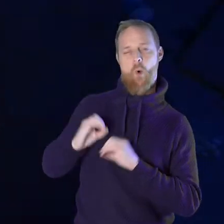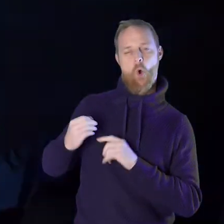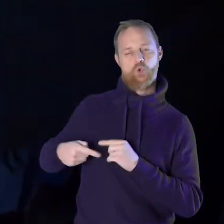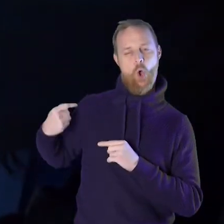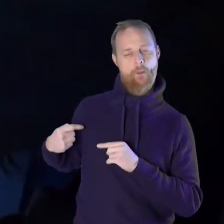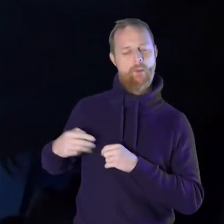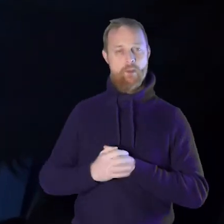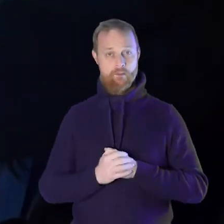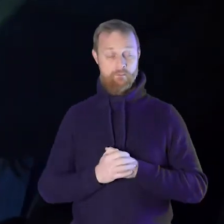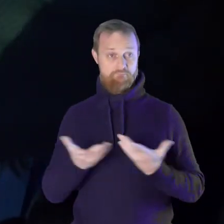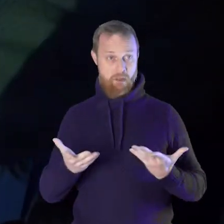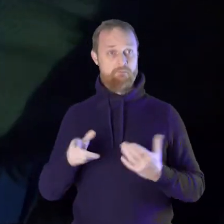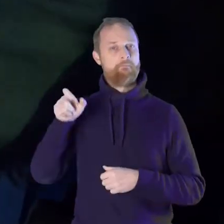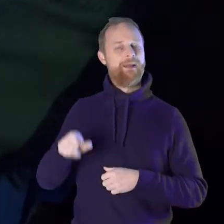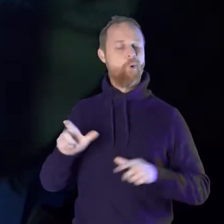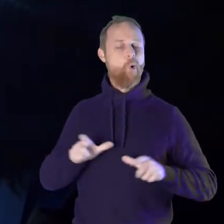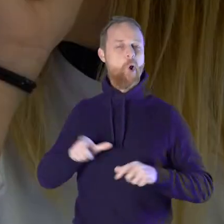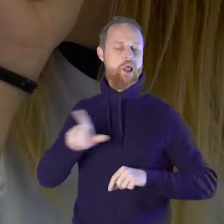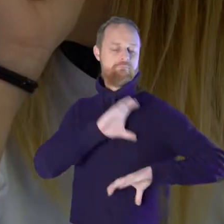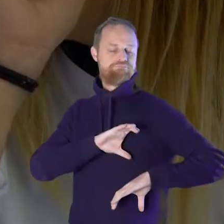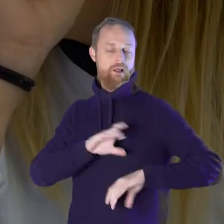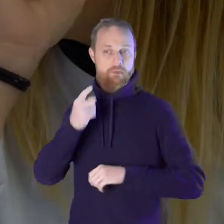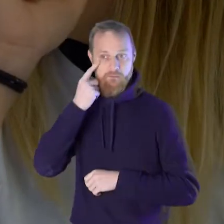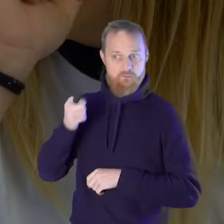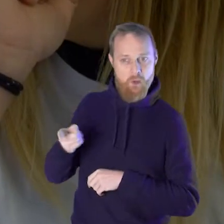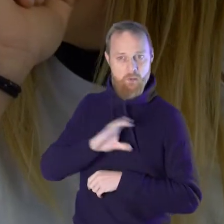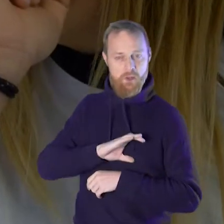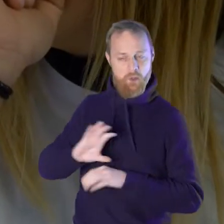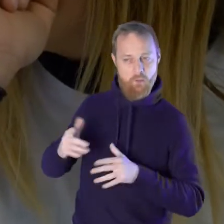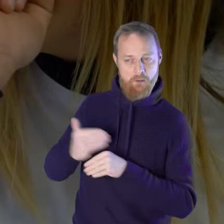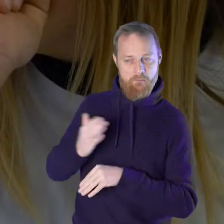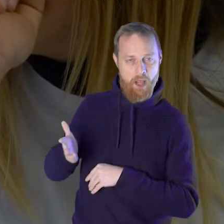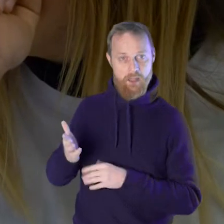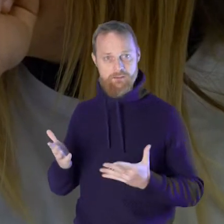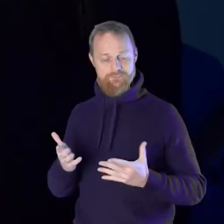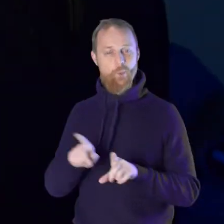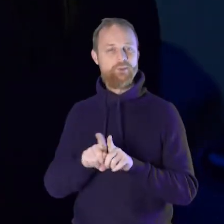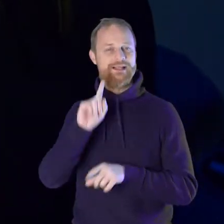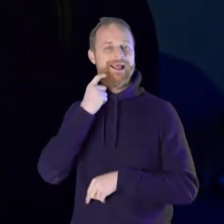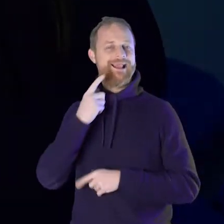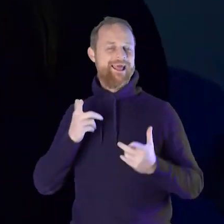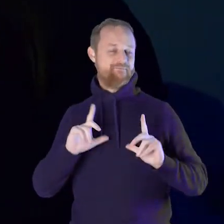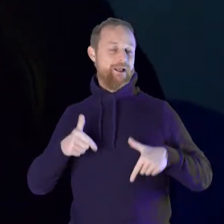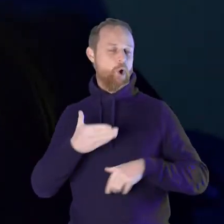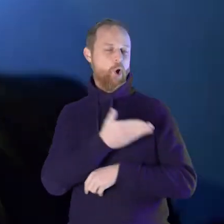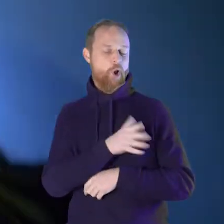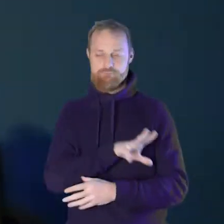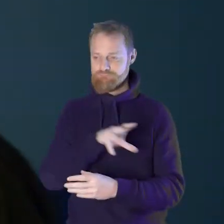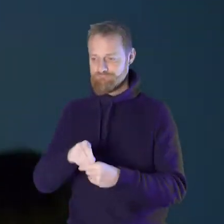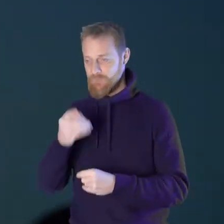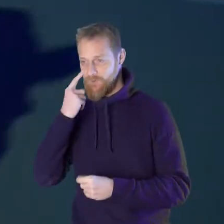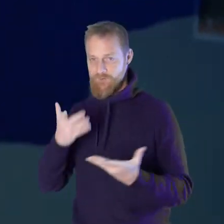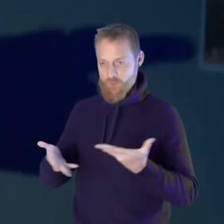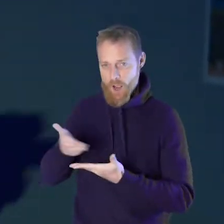septembre-octobre et puis on l'a fait tester par des collègues et puis des élèves des deux établissements pour